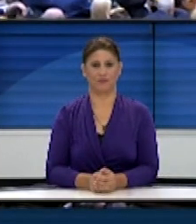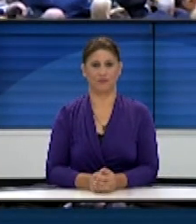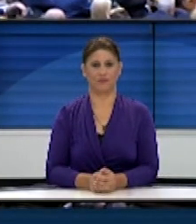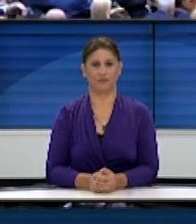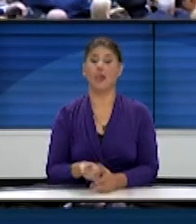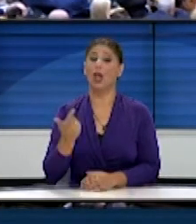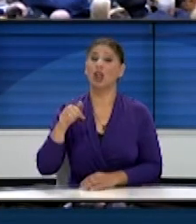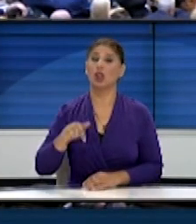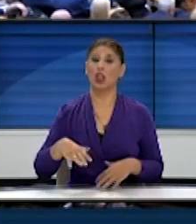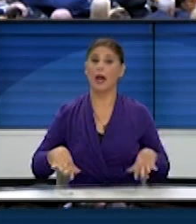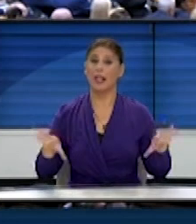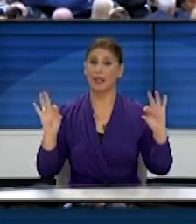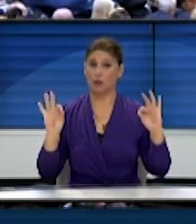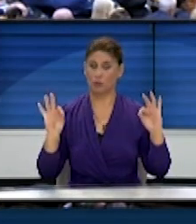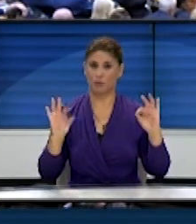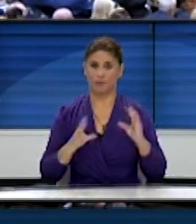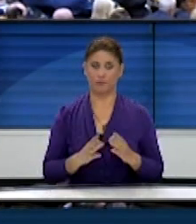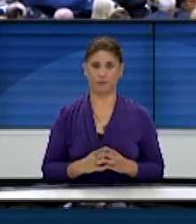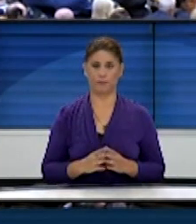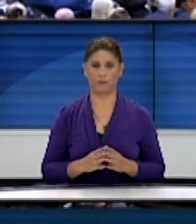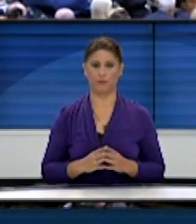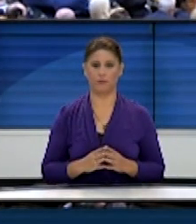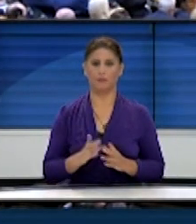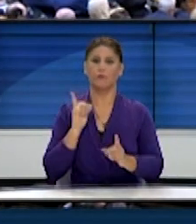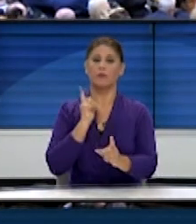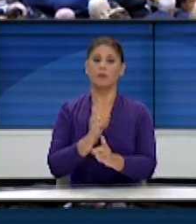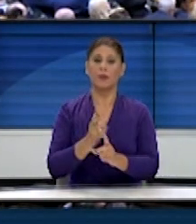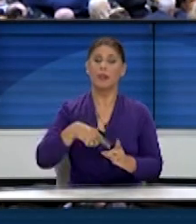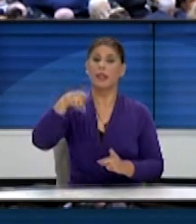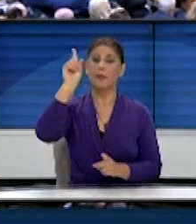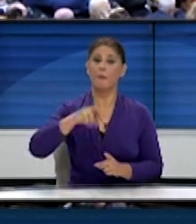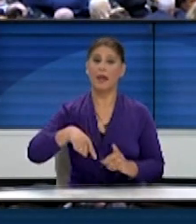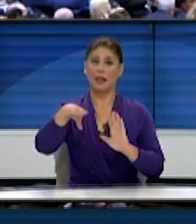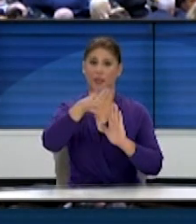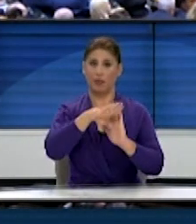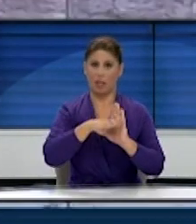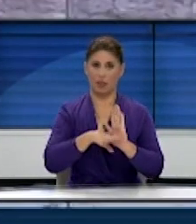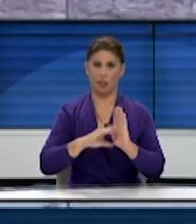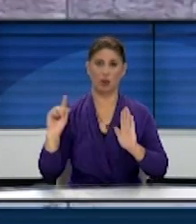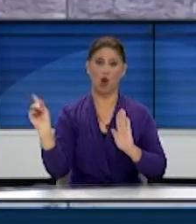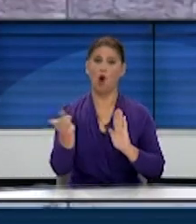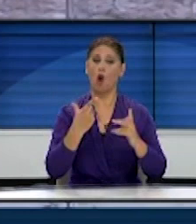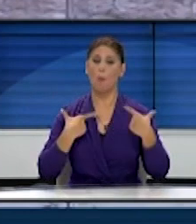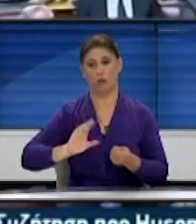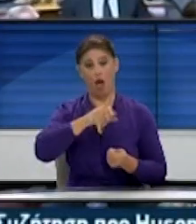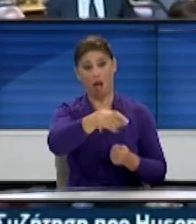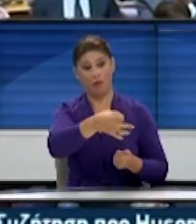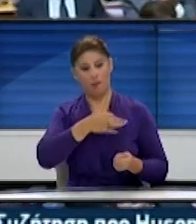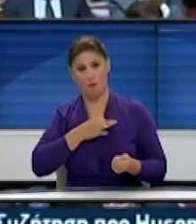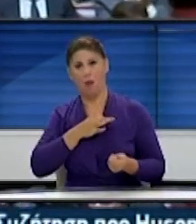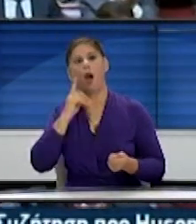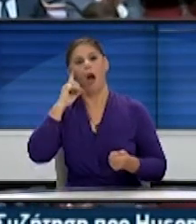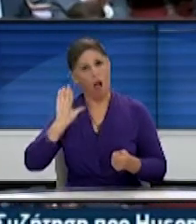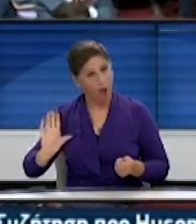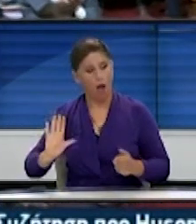είμαστε ούτε αναλυτές ούτε δημοσκόποι. Τα ζητήματα δημοκρατίας, κοινοβουλευτισμού, θεσμών δεν είναι ζητήματα